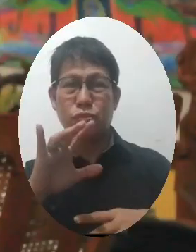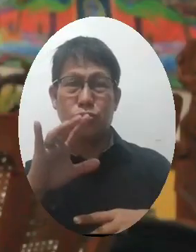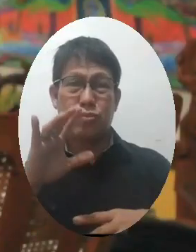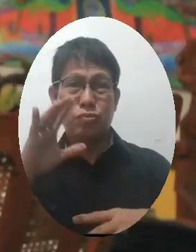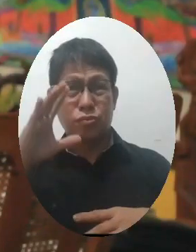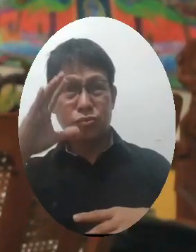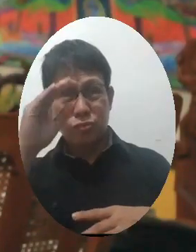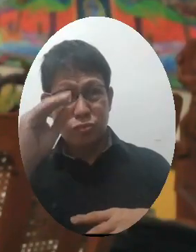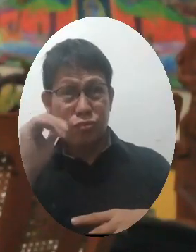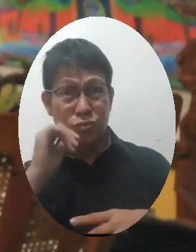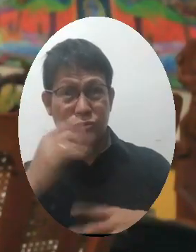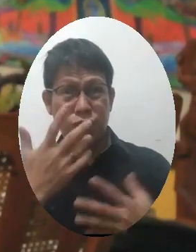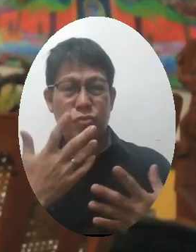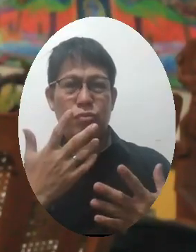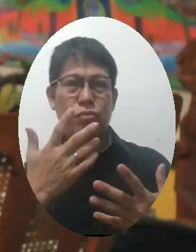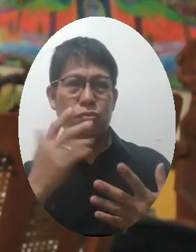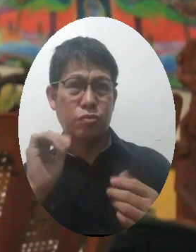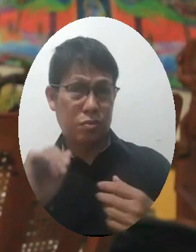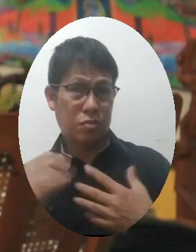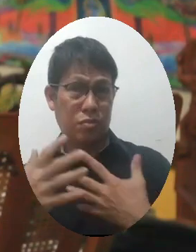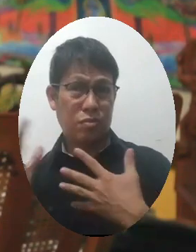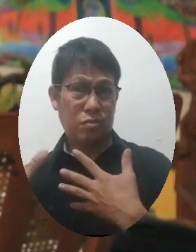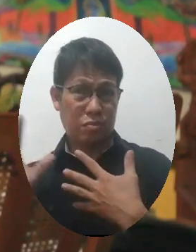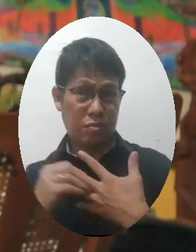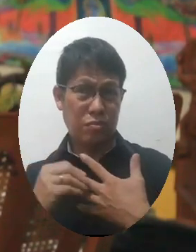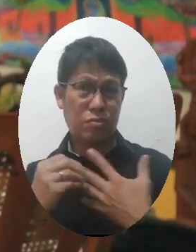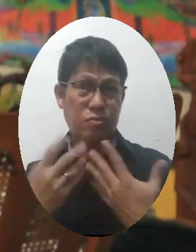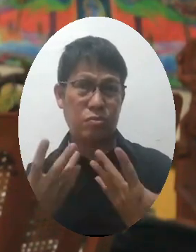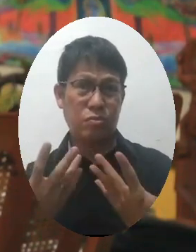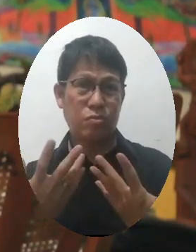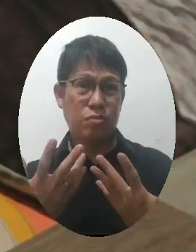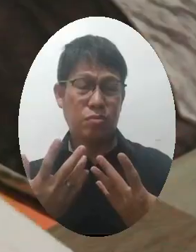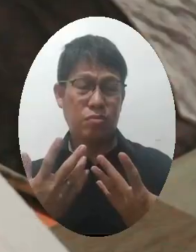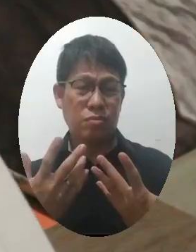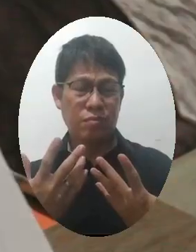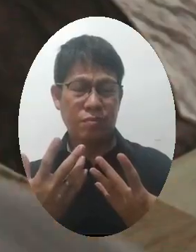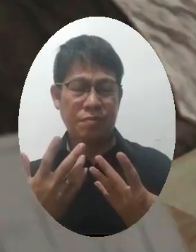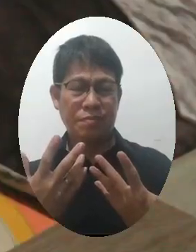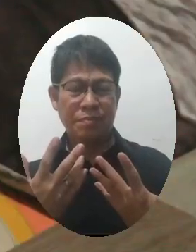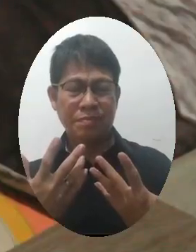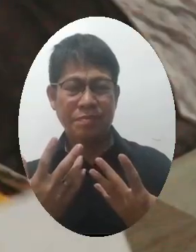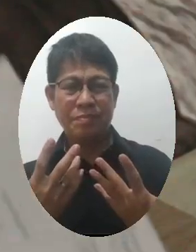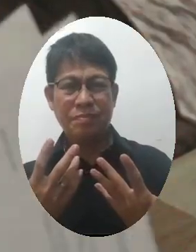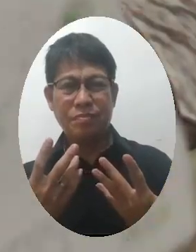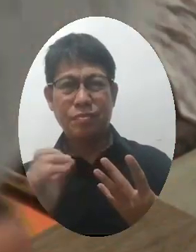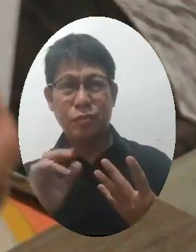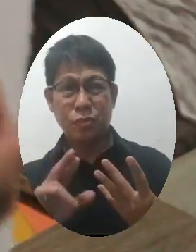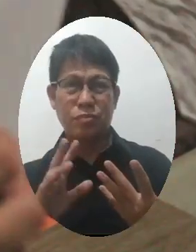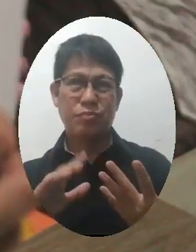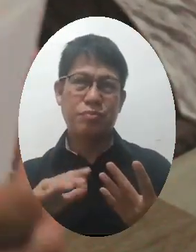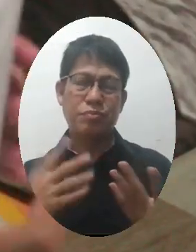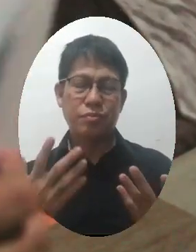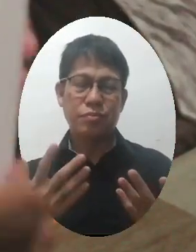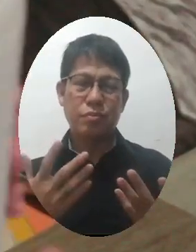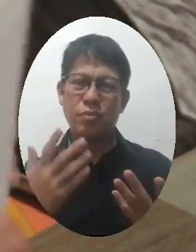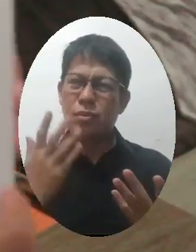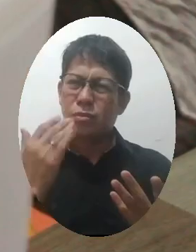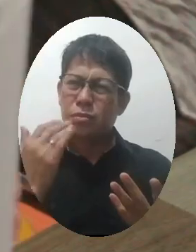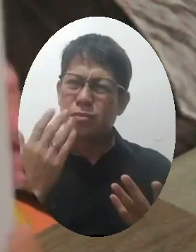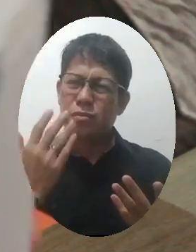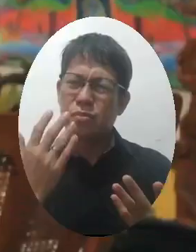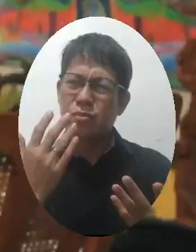kondisyong ito ay maaaring inborn o namamana o maaaring lumitaw sa bata pag nagkaedad na ng